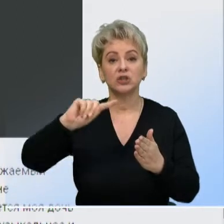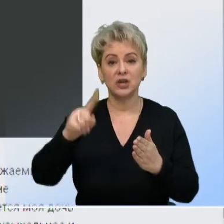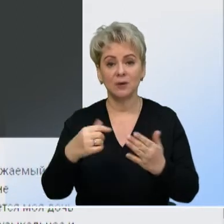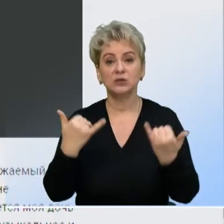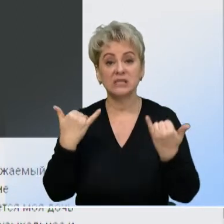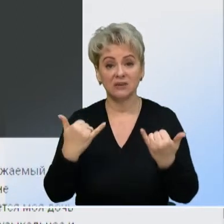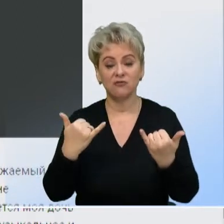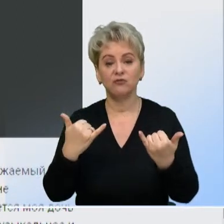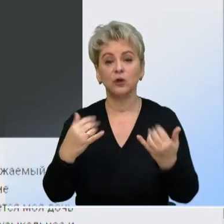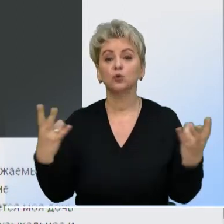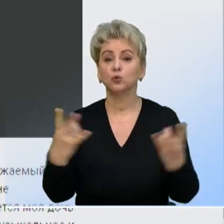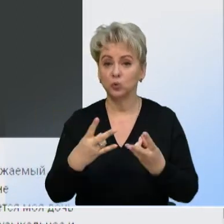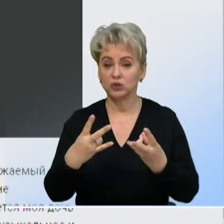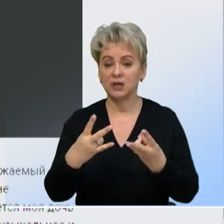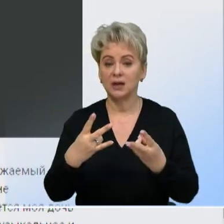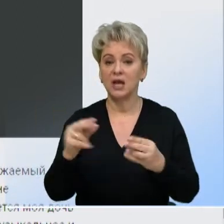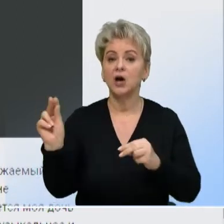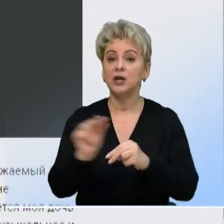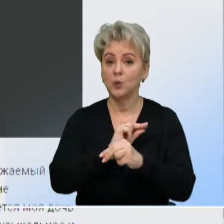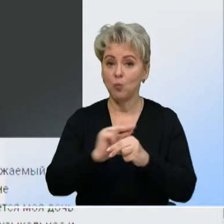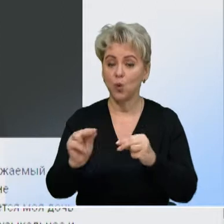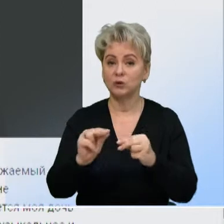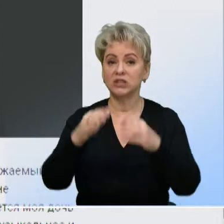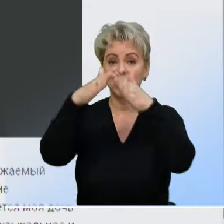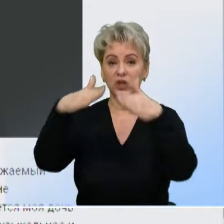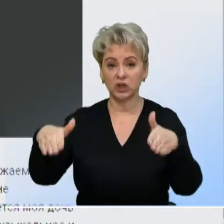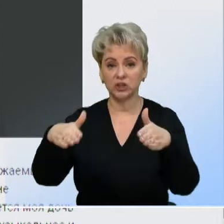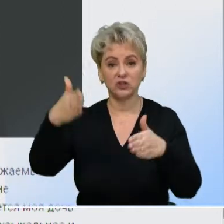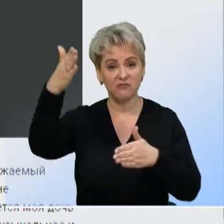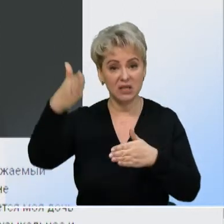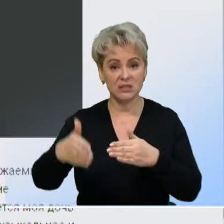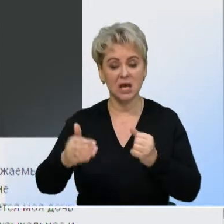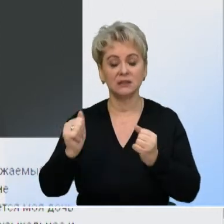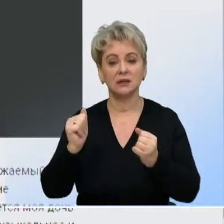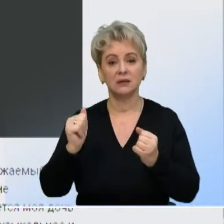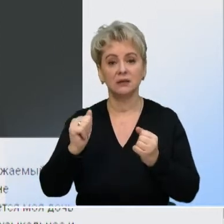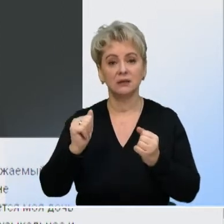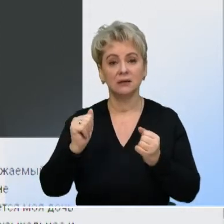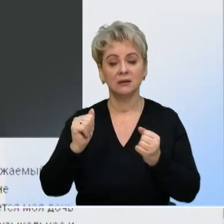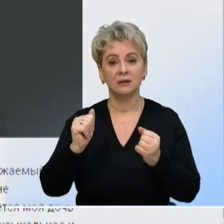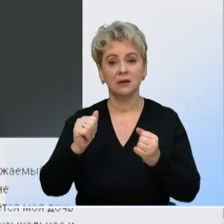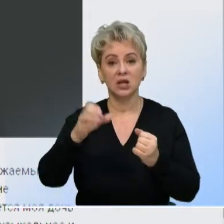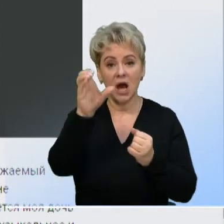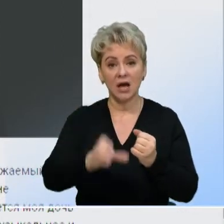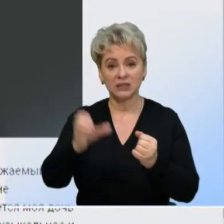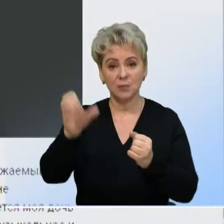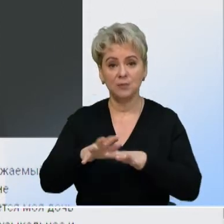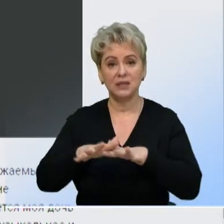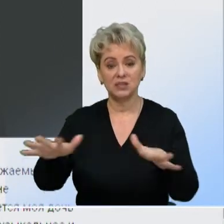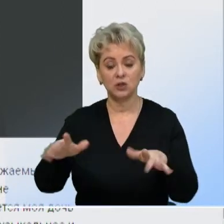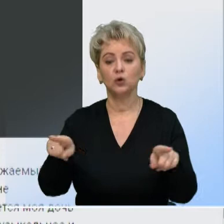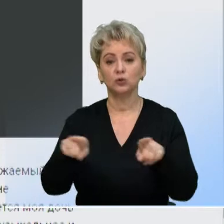Требуется в настоящее время ремонт кровли, фасада, отопительной